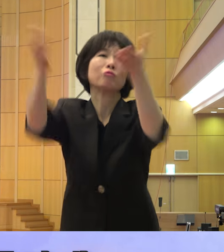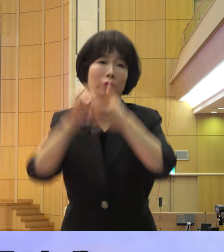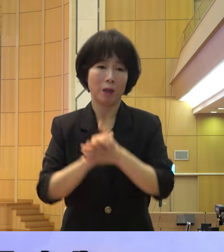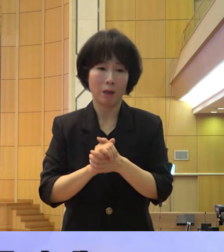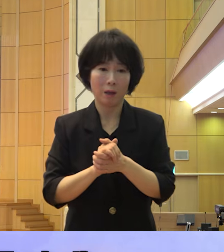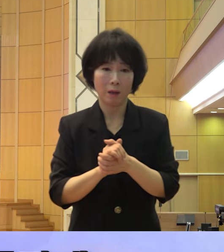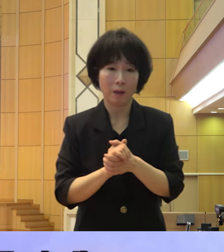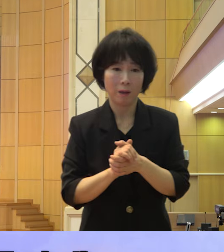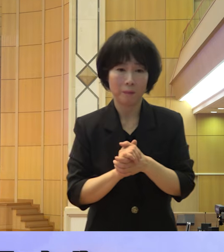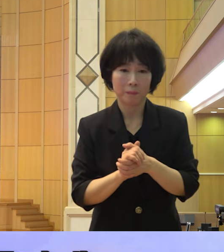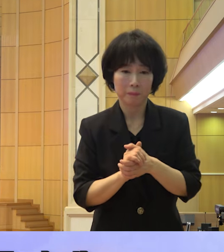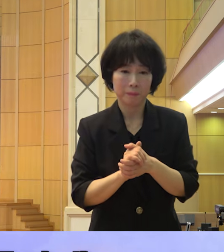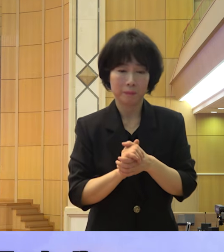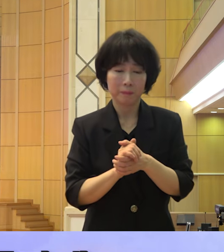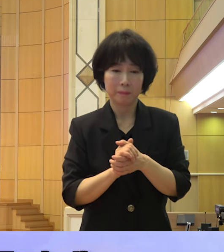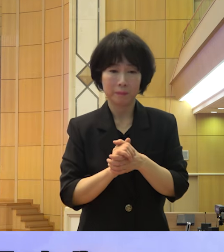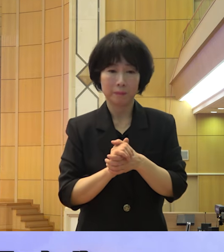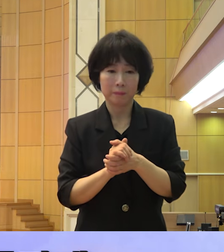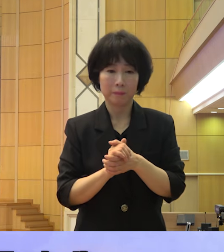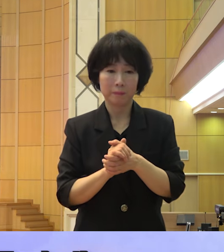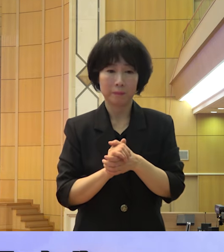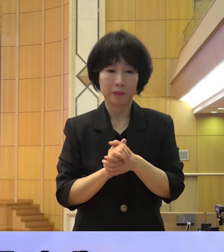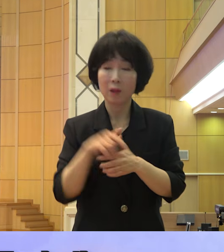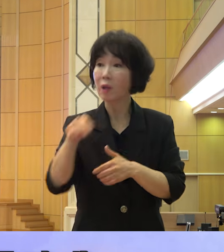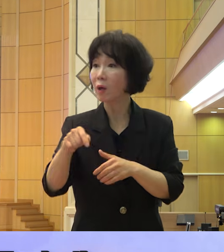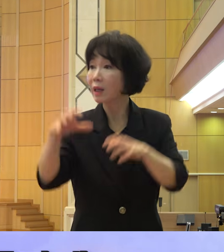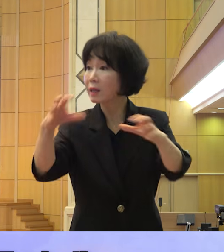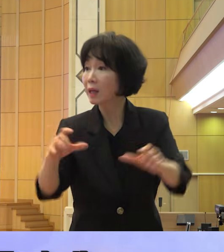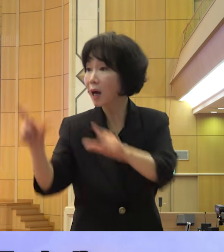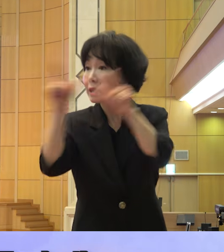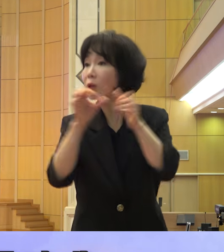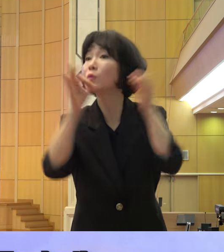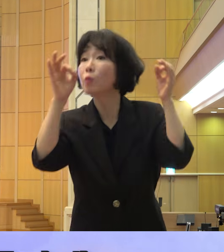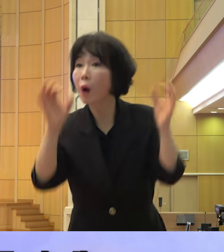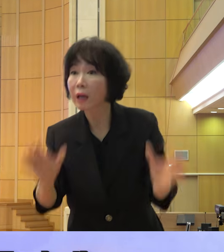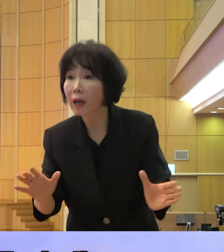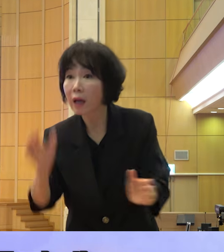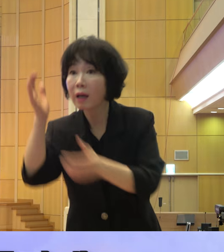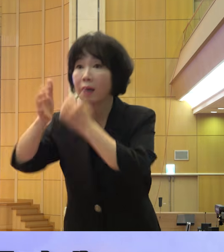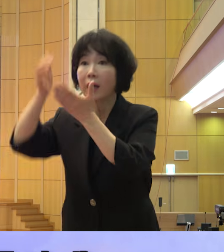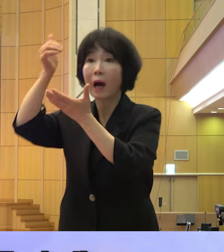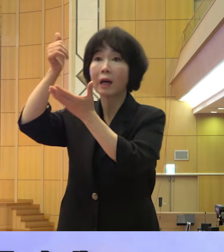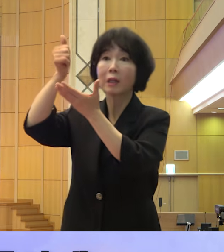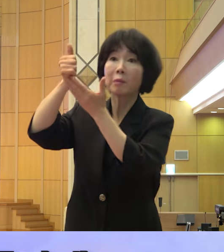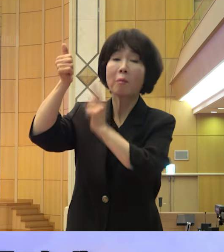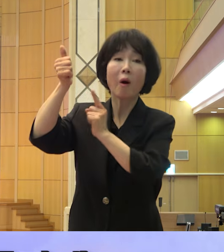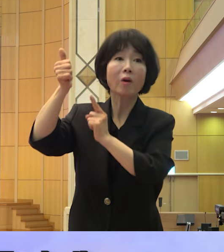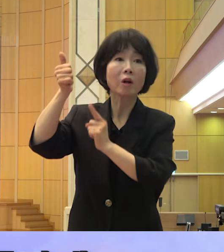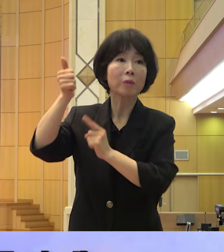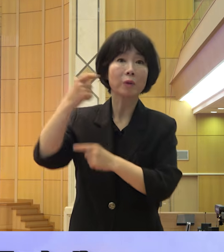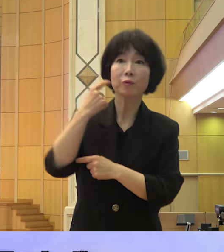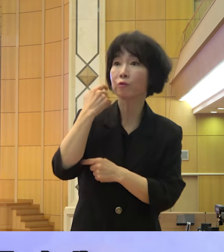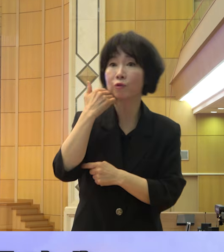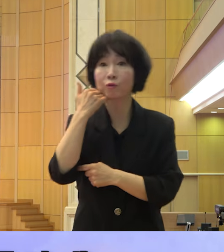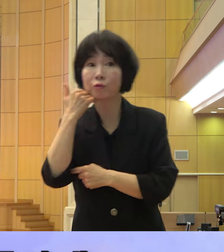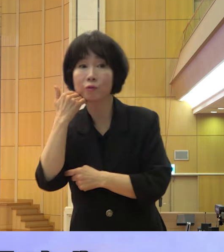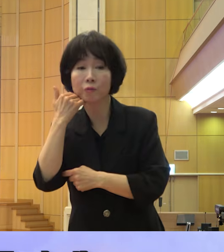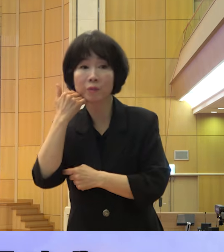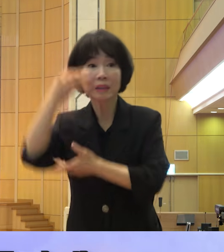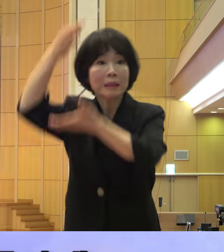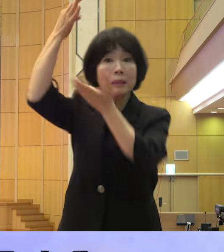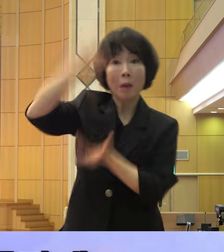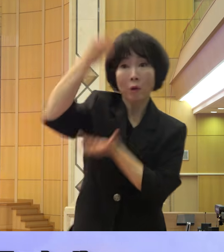것들은 물론이지만 이 땅에 살면서 하나님이 재물과 부요를 그에게